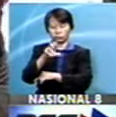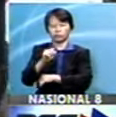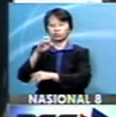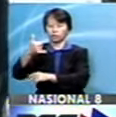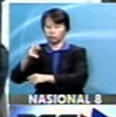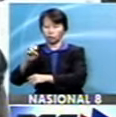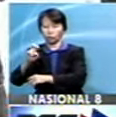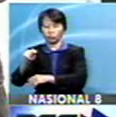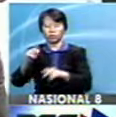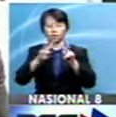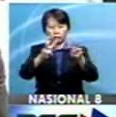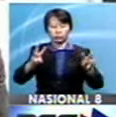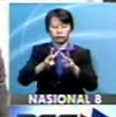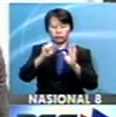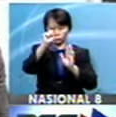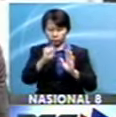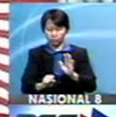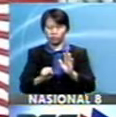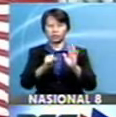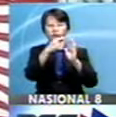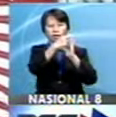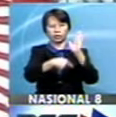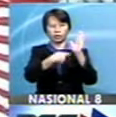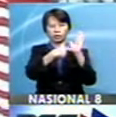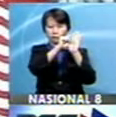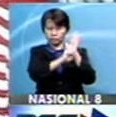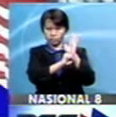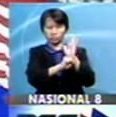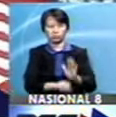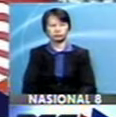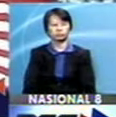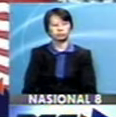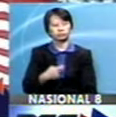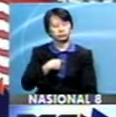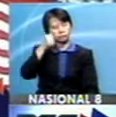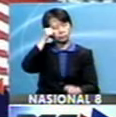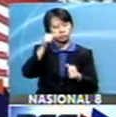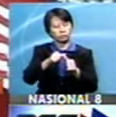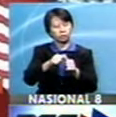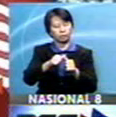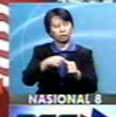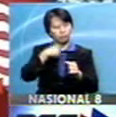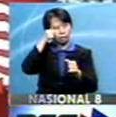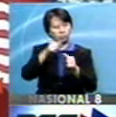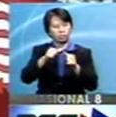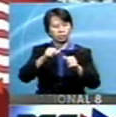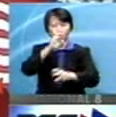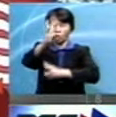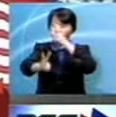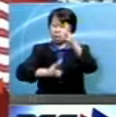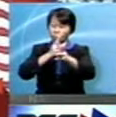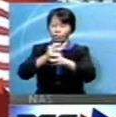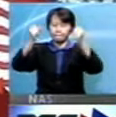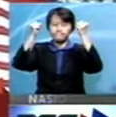Hikwadwa di wilayah selatan Sri Lanka. I remember at that time all over the world, thousands of